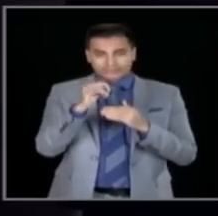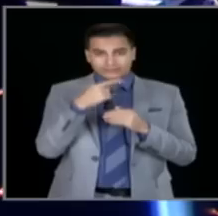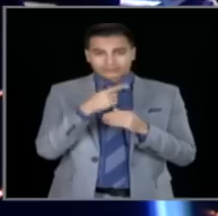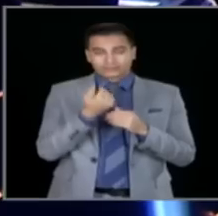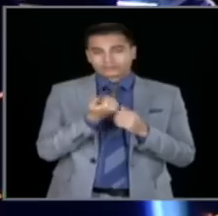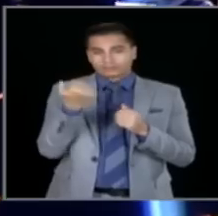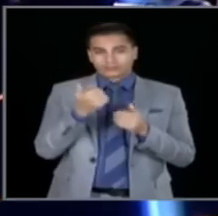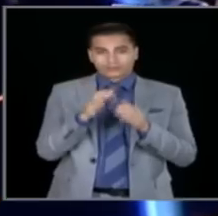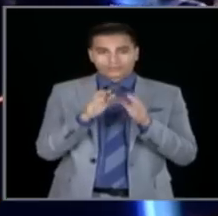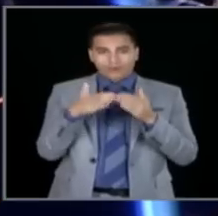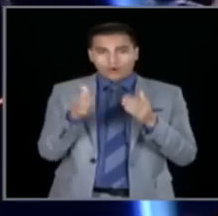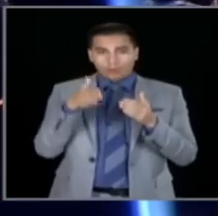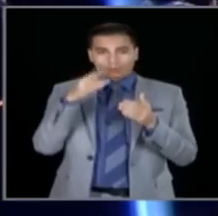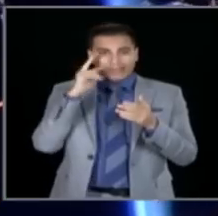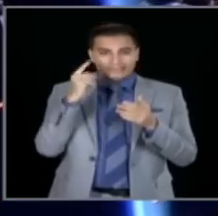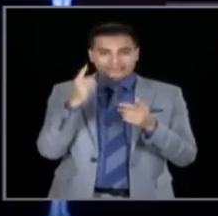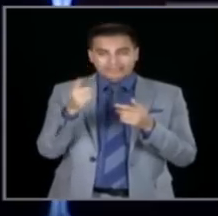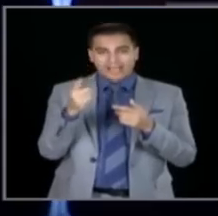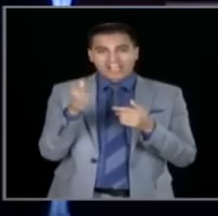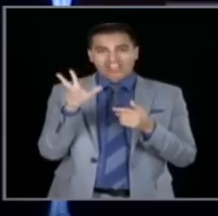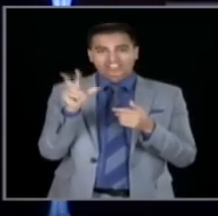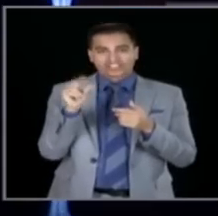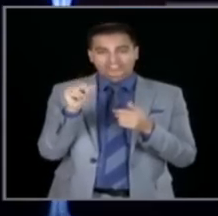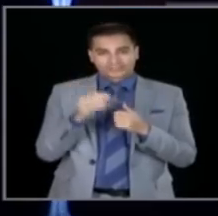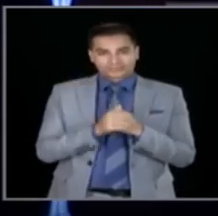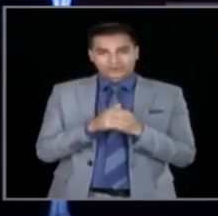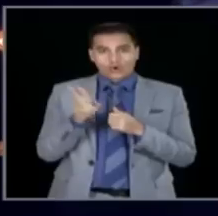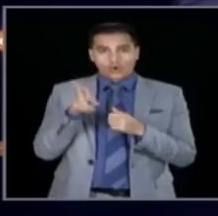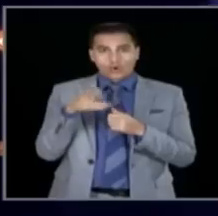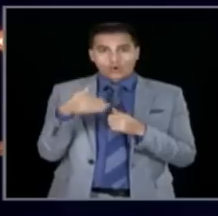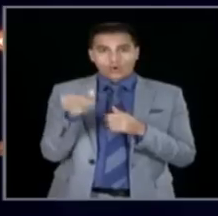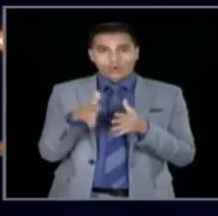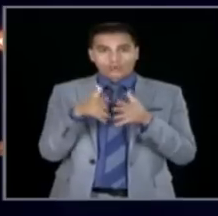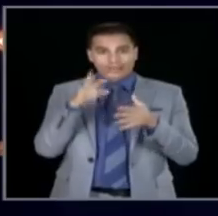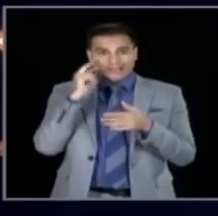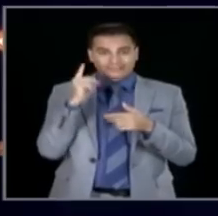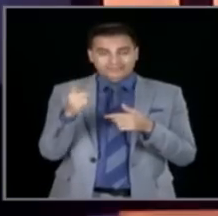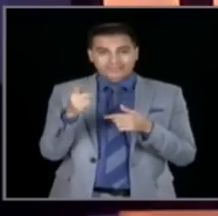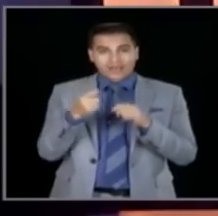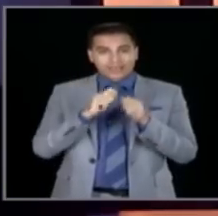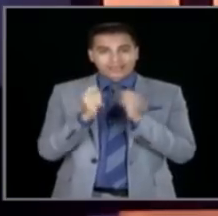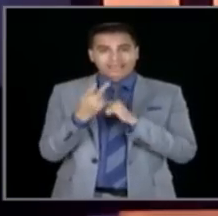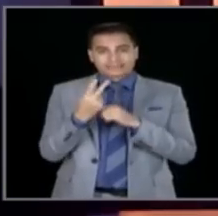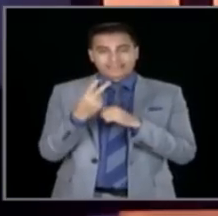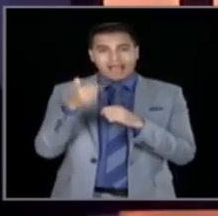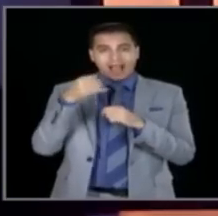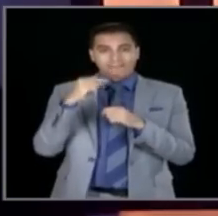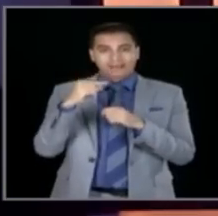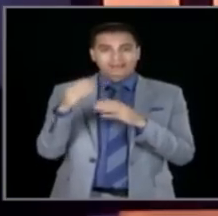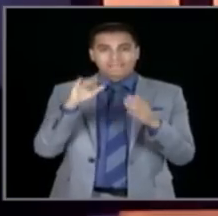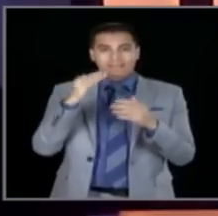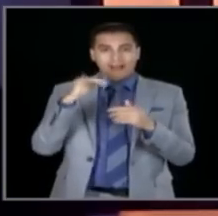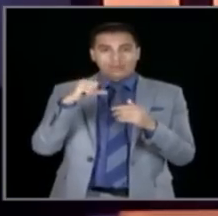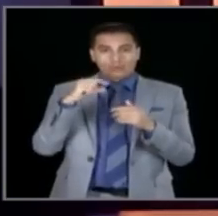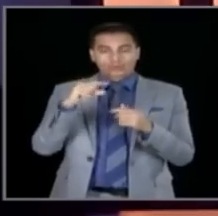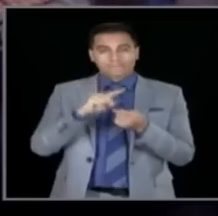نقطة، الحوت الأزرق 20. والحوت الأزرق عندنا تغييرين، أحمد محمود نزل